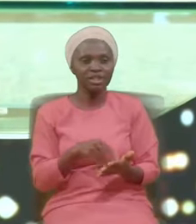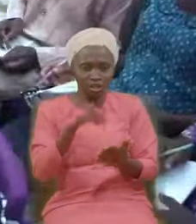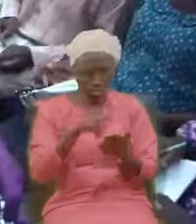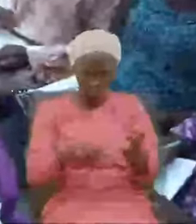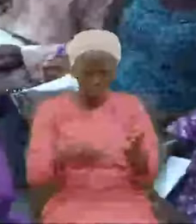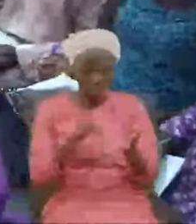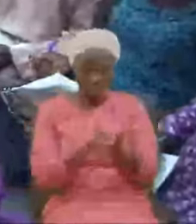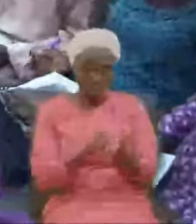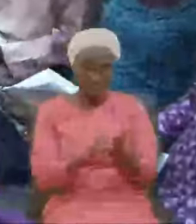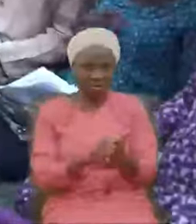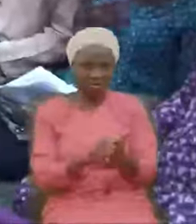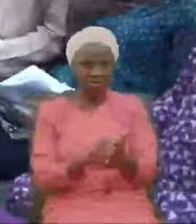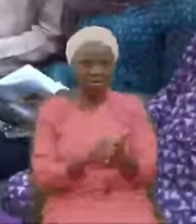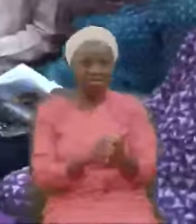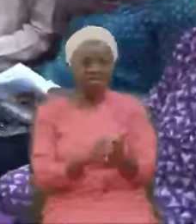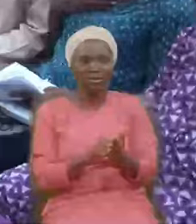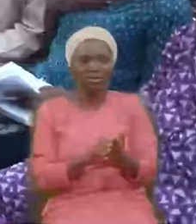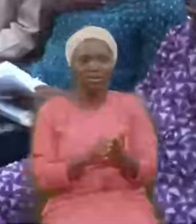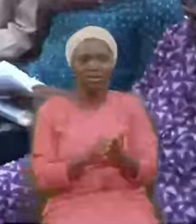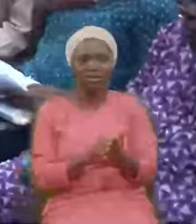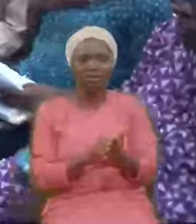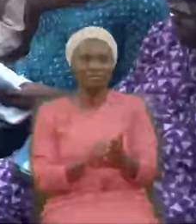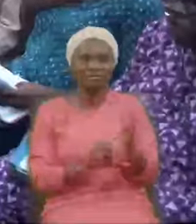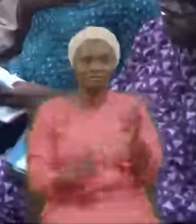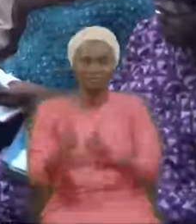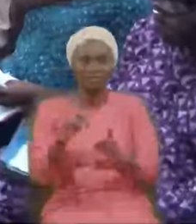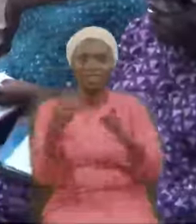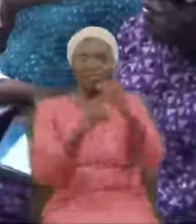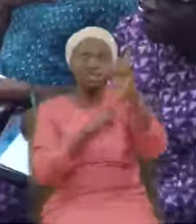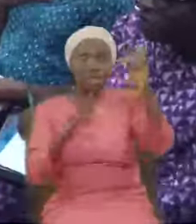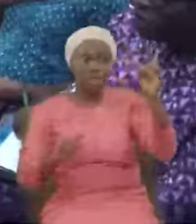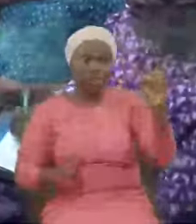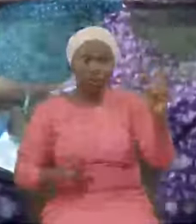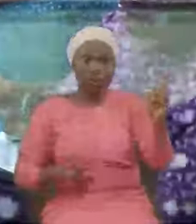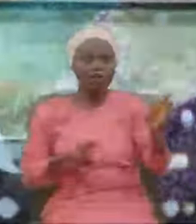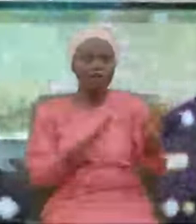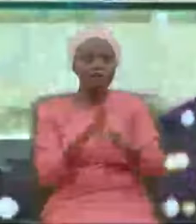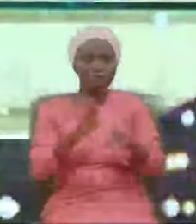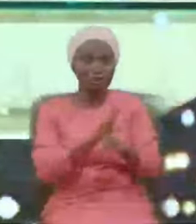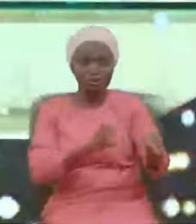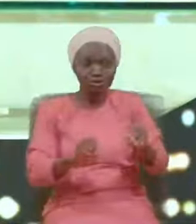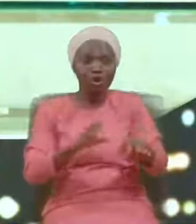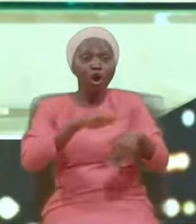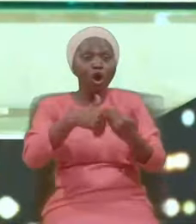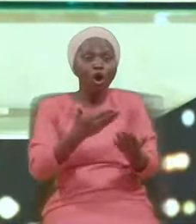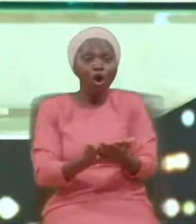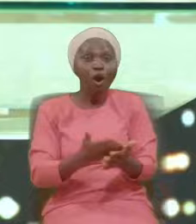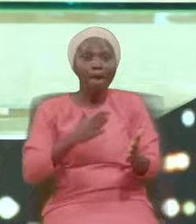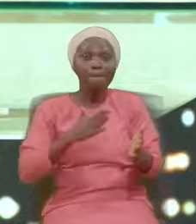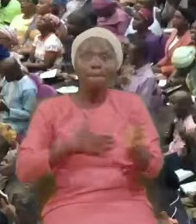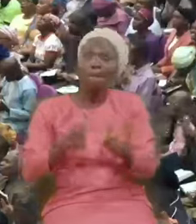Lisez cela. L'Éternel exaucera tous tes vœux. Vous y croyez? Il faut le